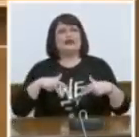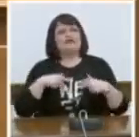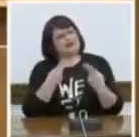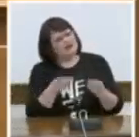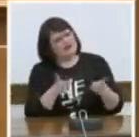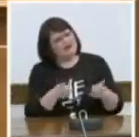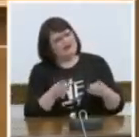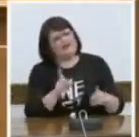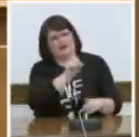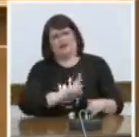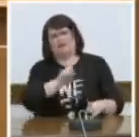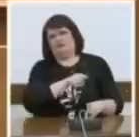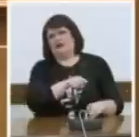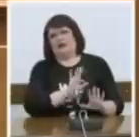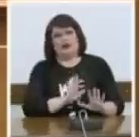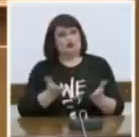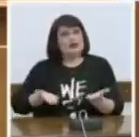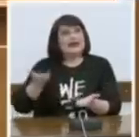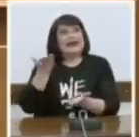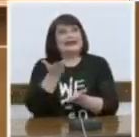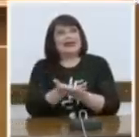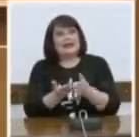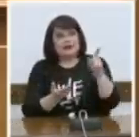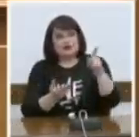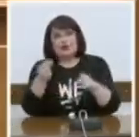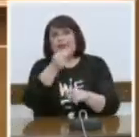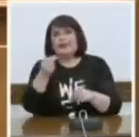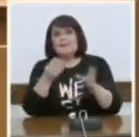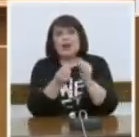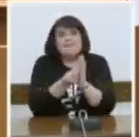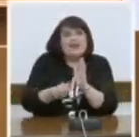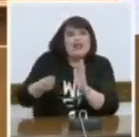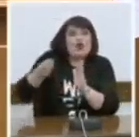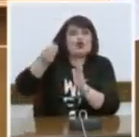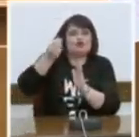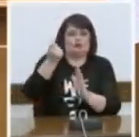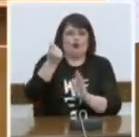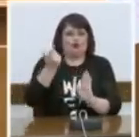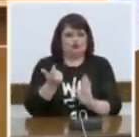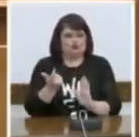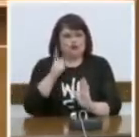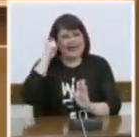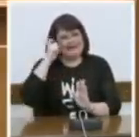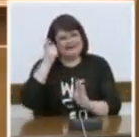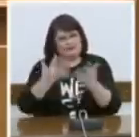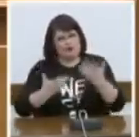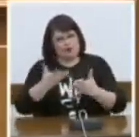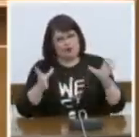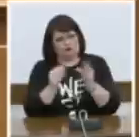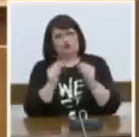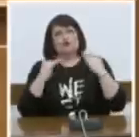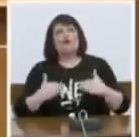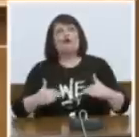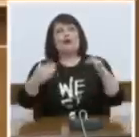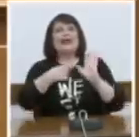λοιπόν, και το θέμα αυτό του πληθωρισμού απληστείας από την έκθεση του Γραφείου Προϋπολογισμού της Βουλής, που δείχνει ποιες